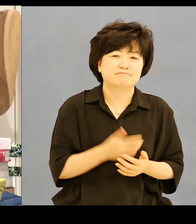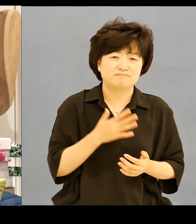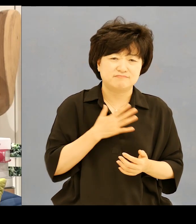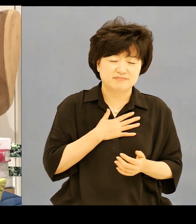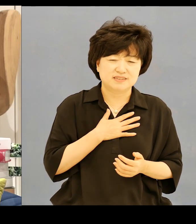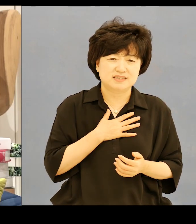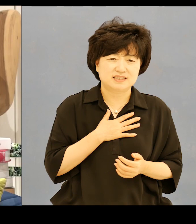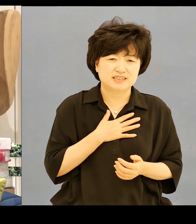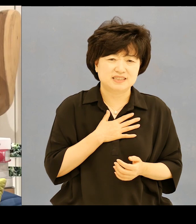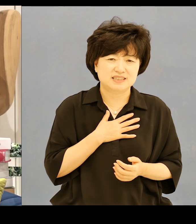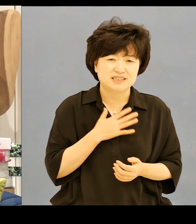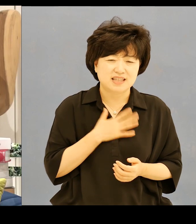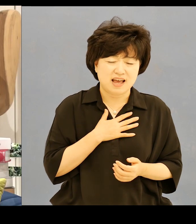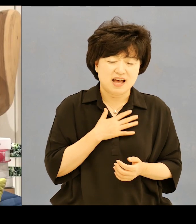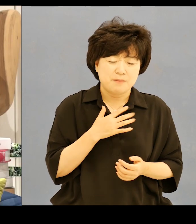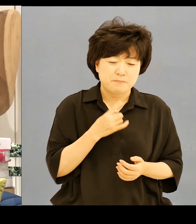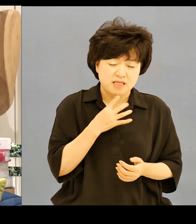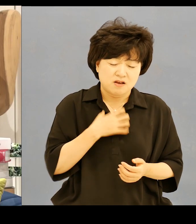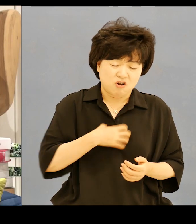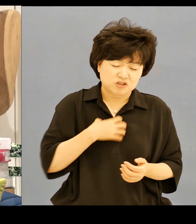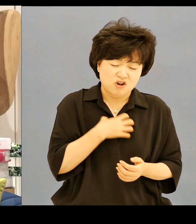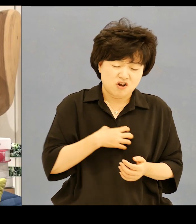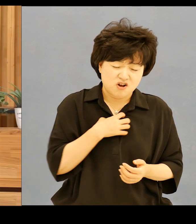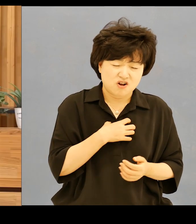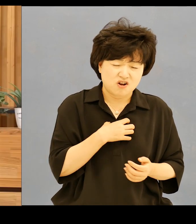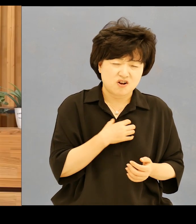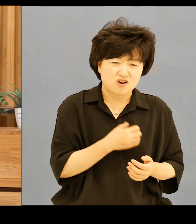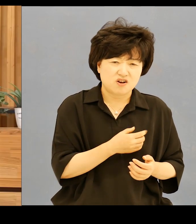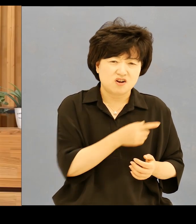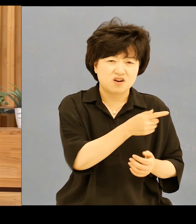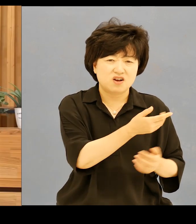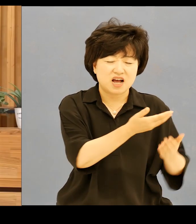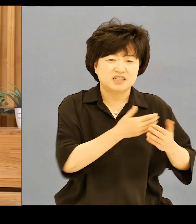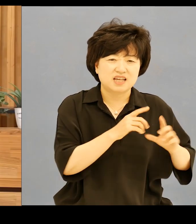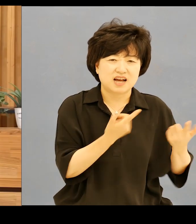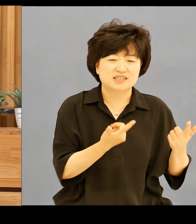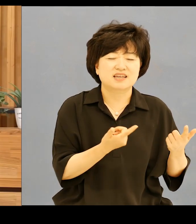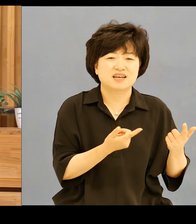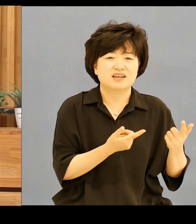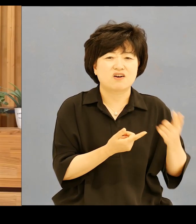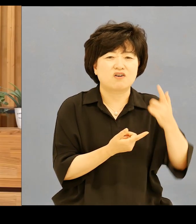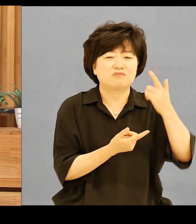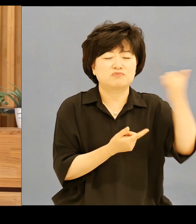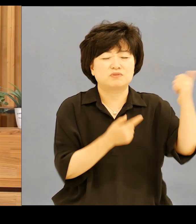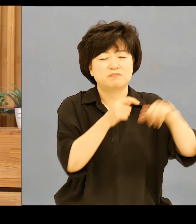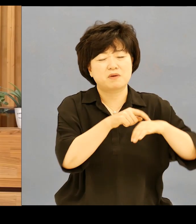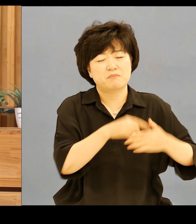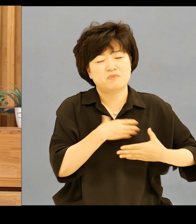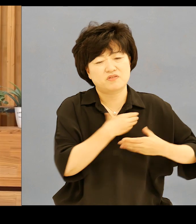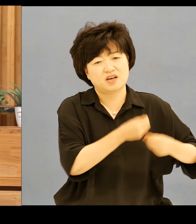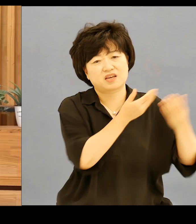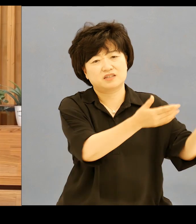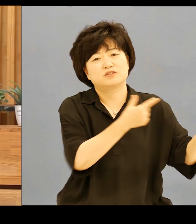제 걱정만 하시다 가시지 않게 하는 기도를 늘 하는 것 같아요. 네. 그리고